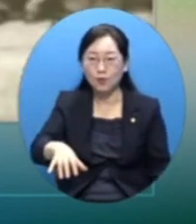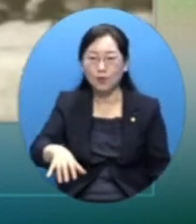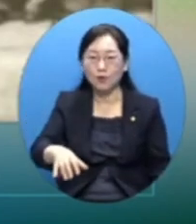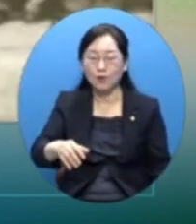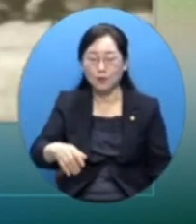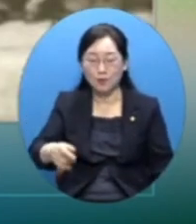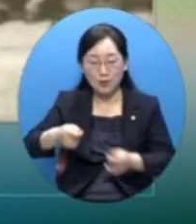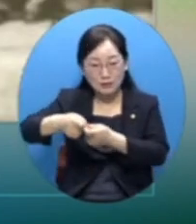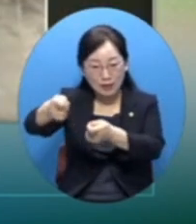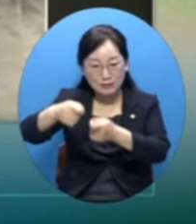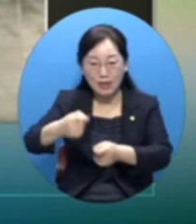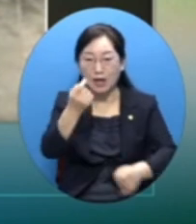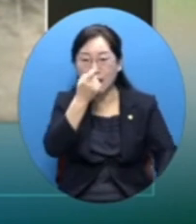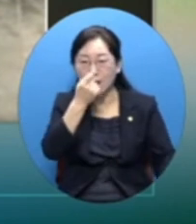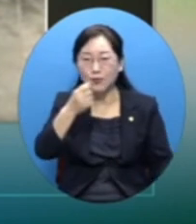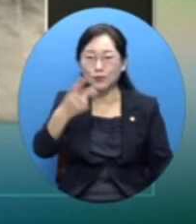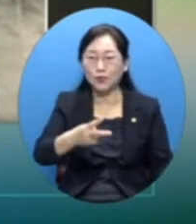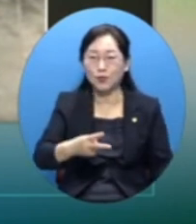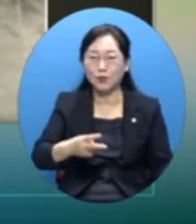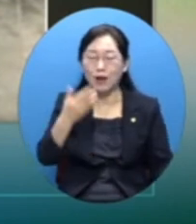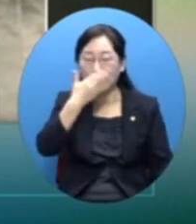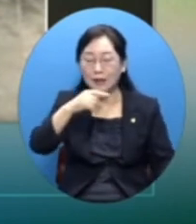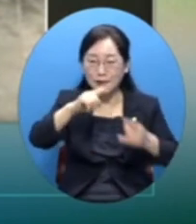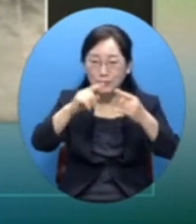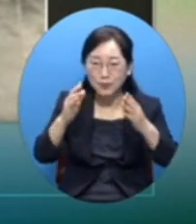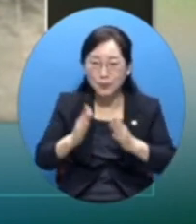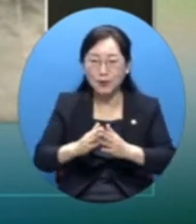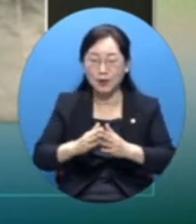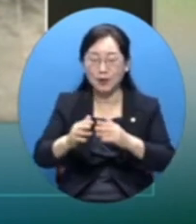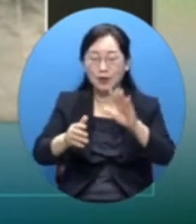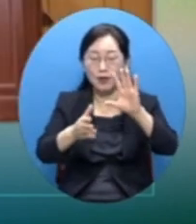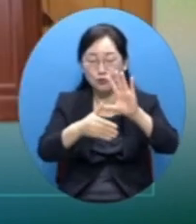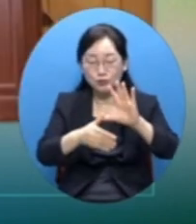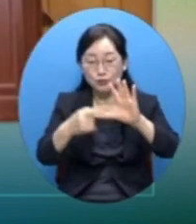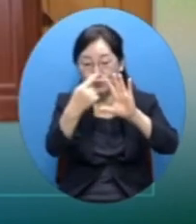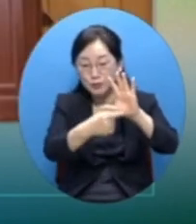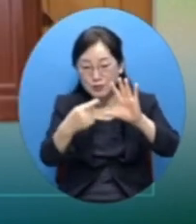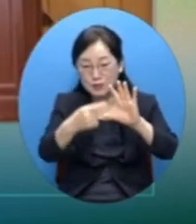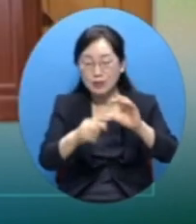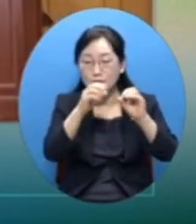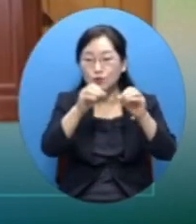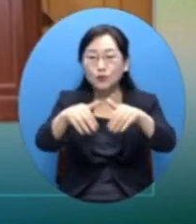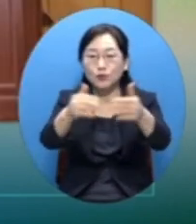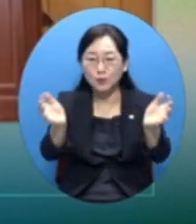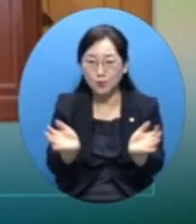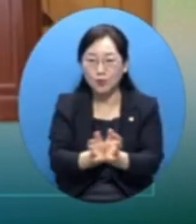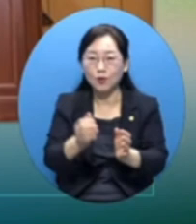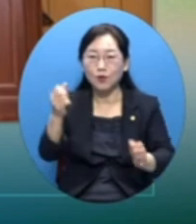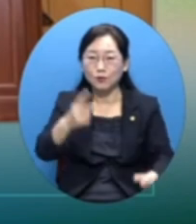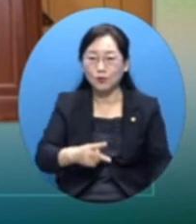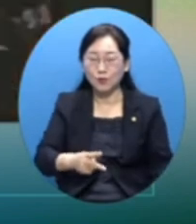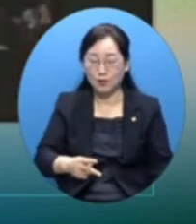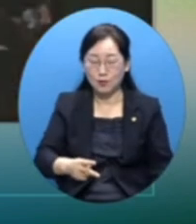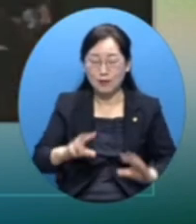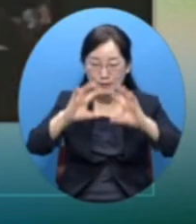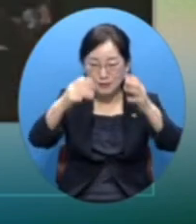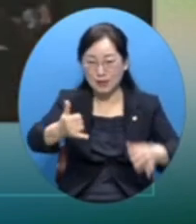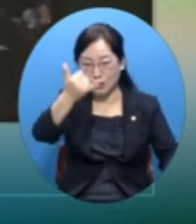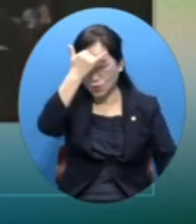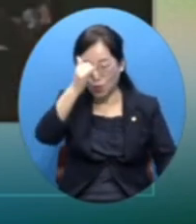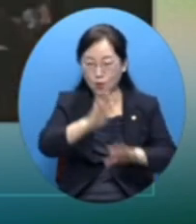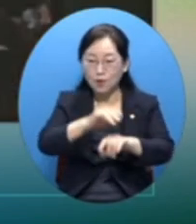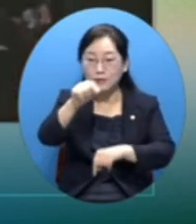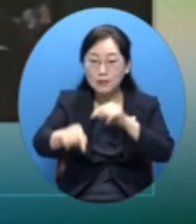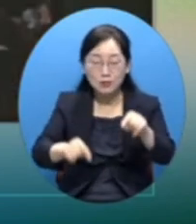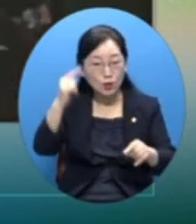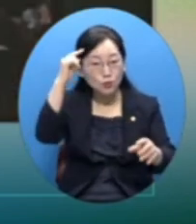가나안 농군 사관학교 가나안 아시아 복민 선교원 재단법인 일각 기념상 재단 가한 세계 효 효도 실천 연구회